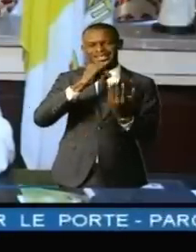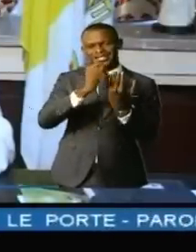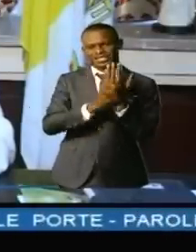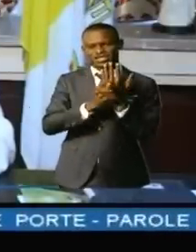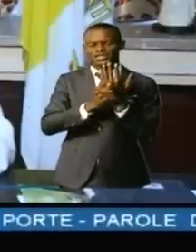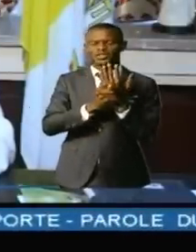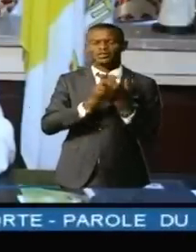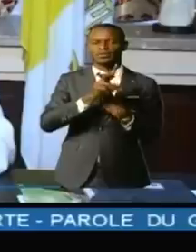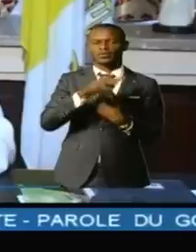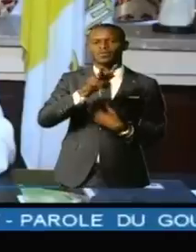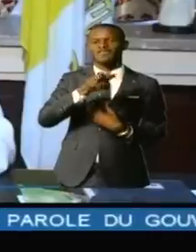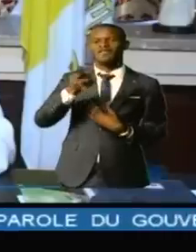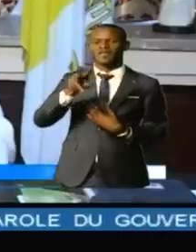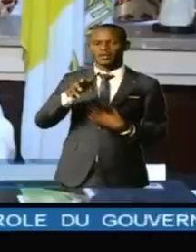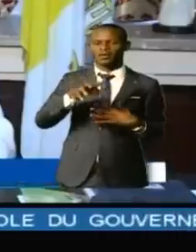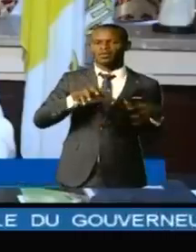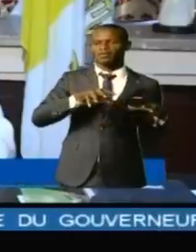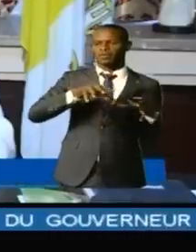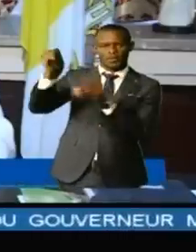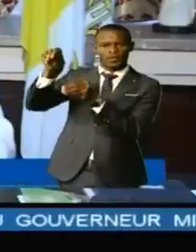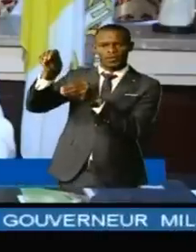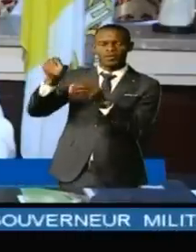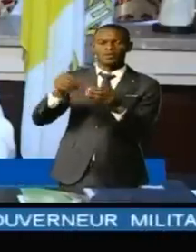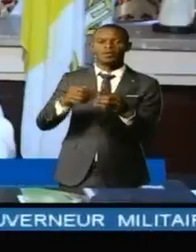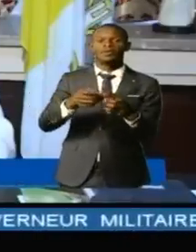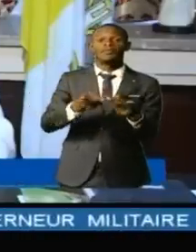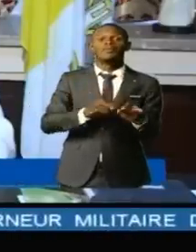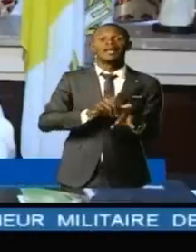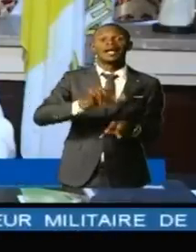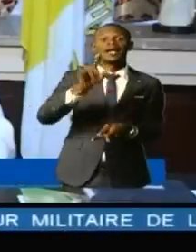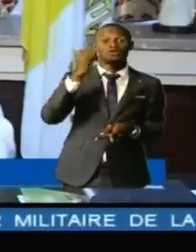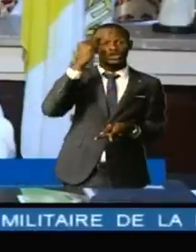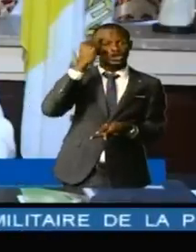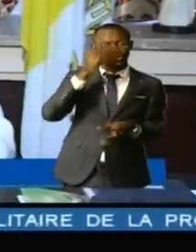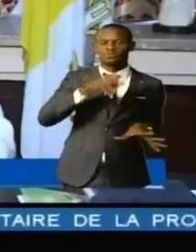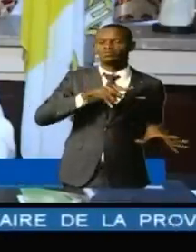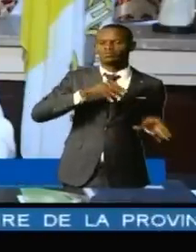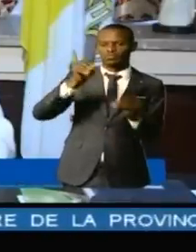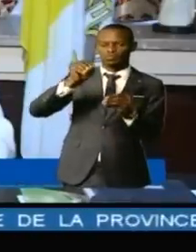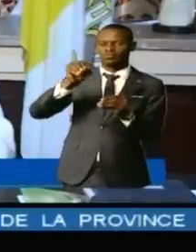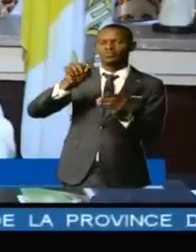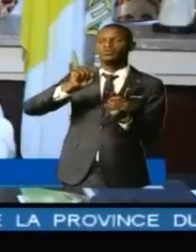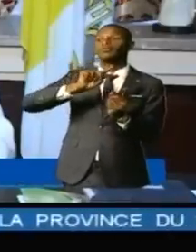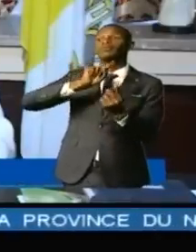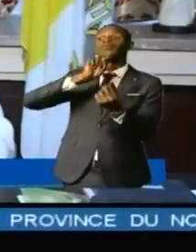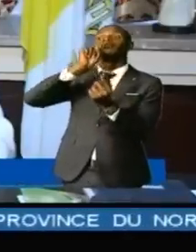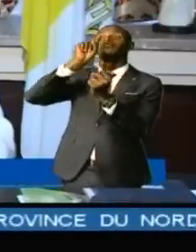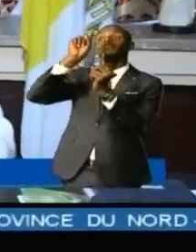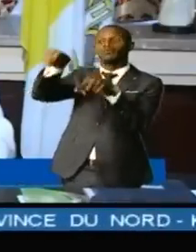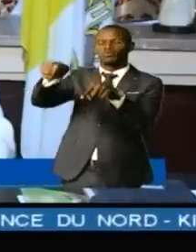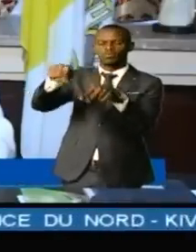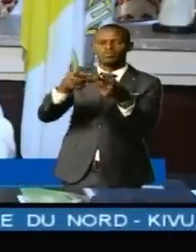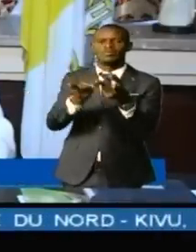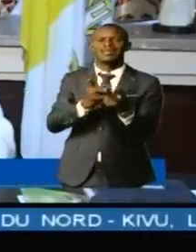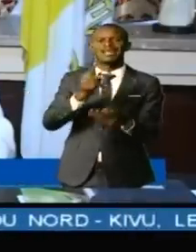6h45, départ en avion de l'aéroport international Ndjili de Kinshasa pour Goma.